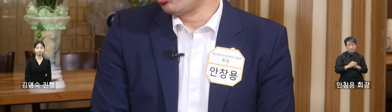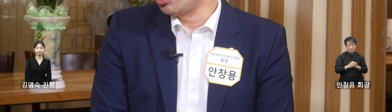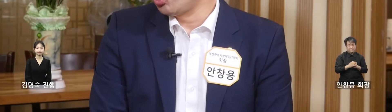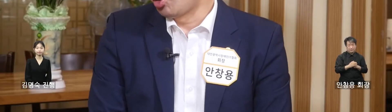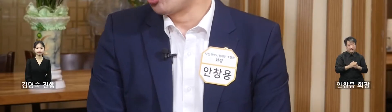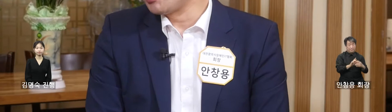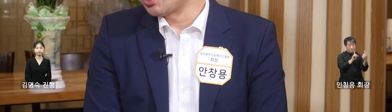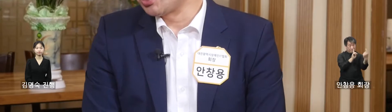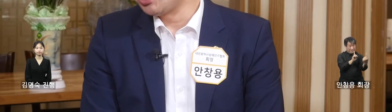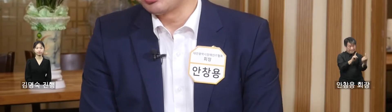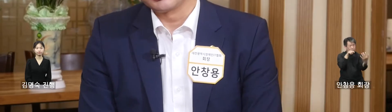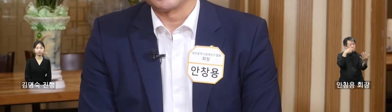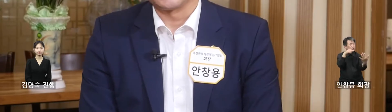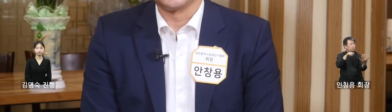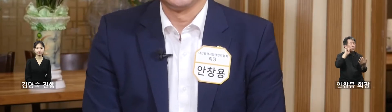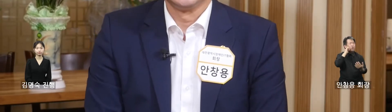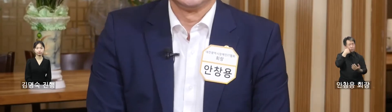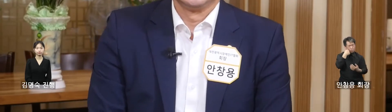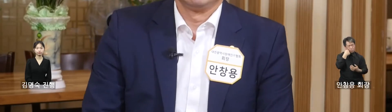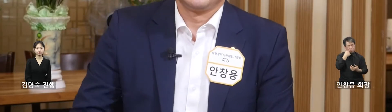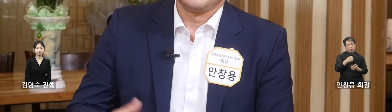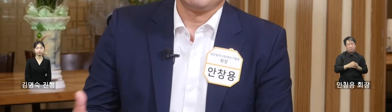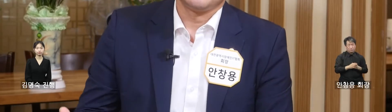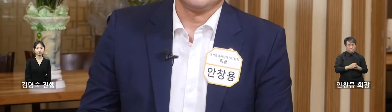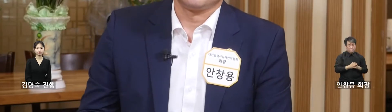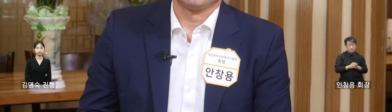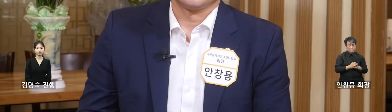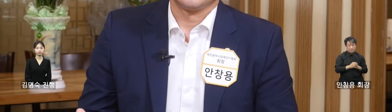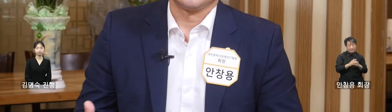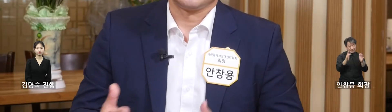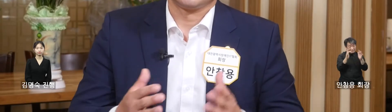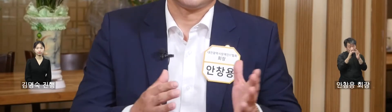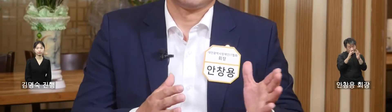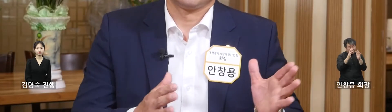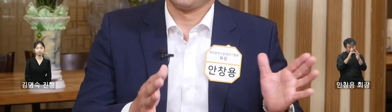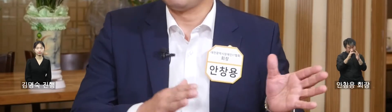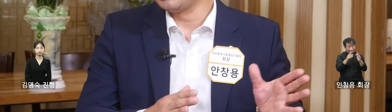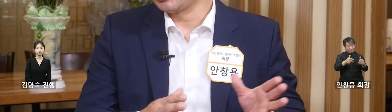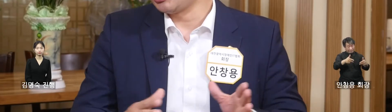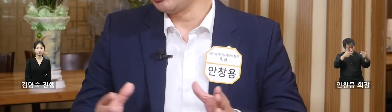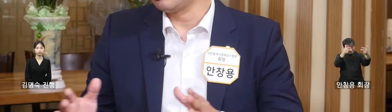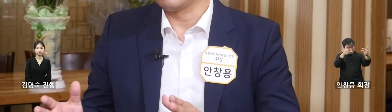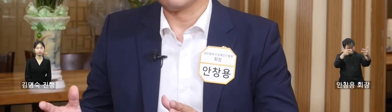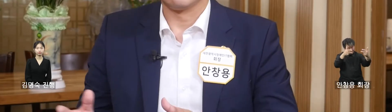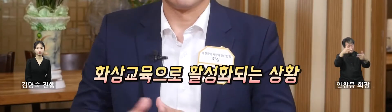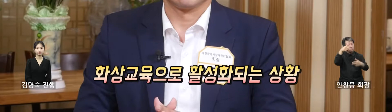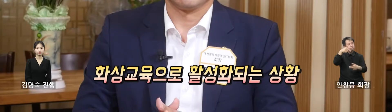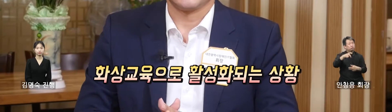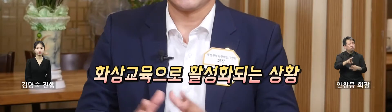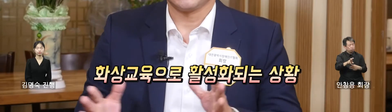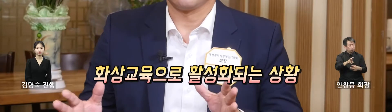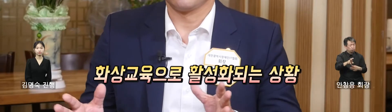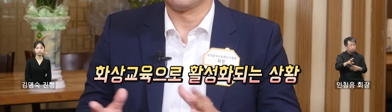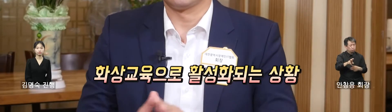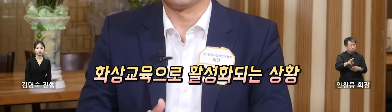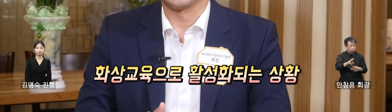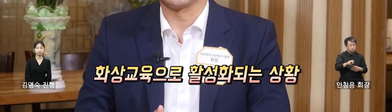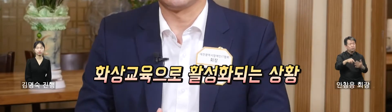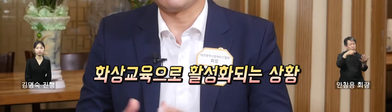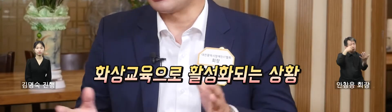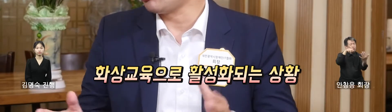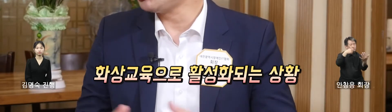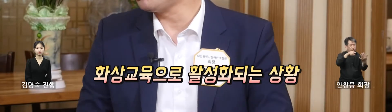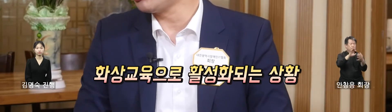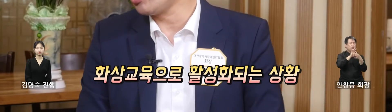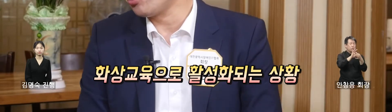대면 교육들이 좀 어렵잖아요. 그래서 비대면 교육들이 이제 뭐 줌이나 이런 화상 교육을